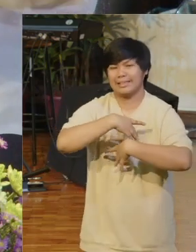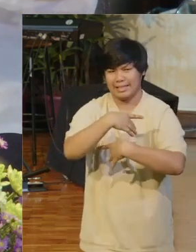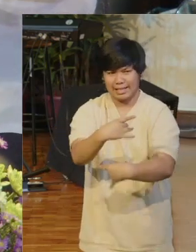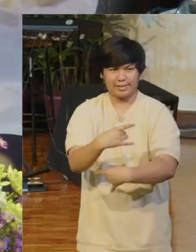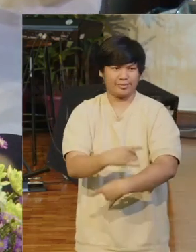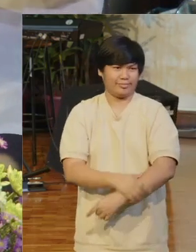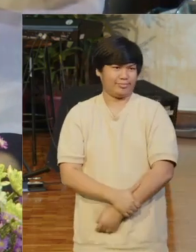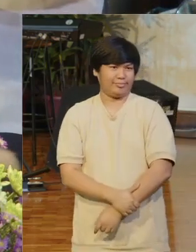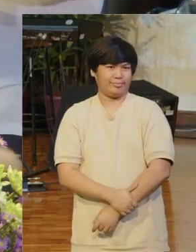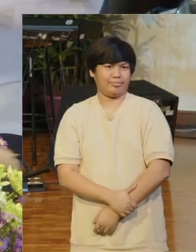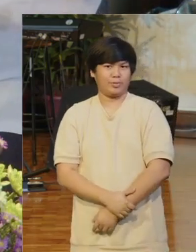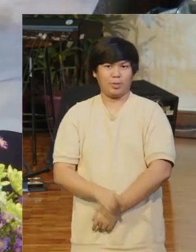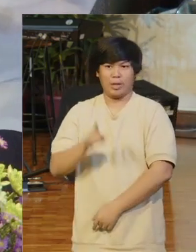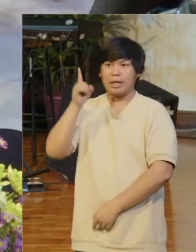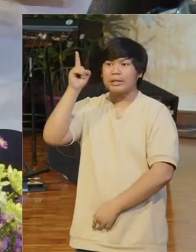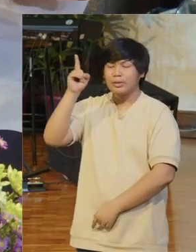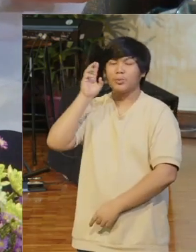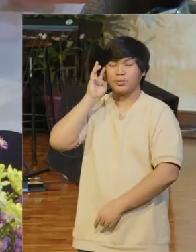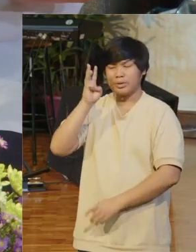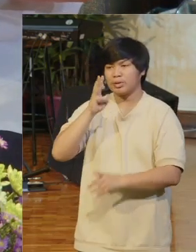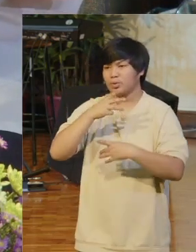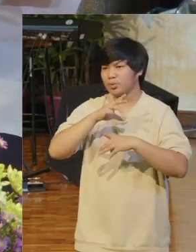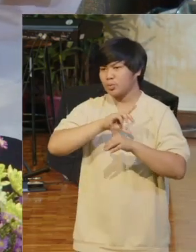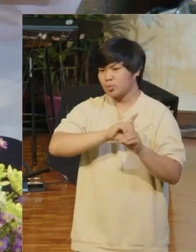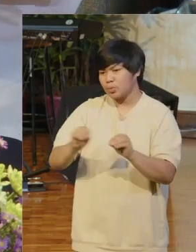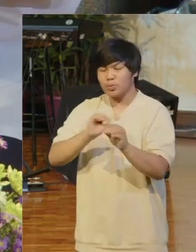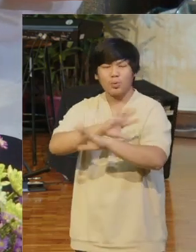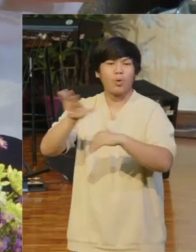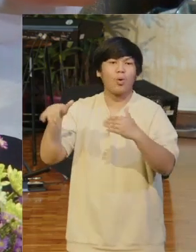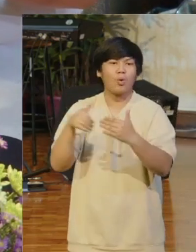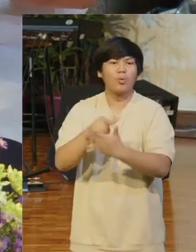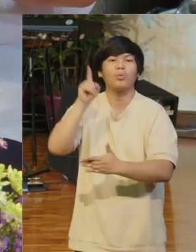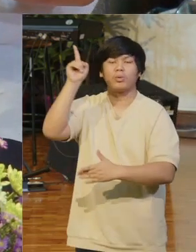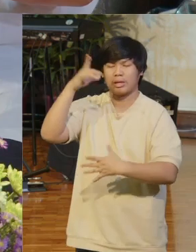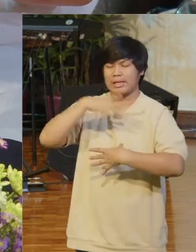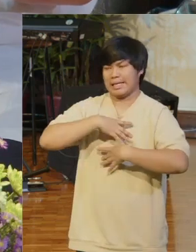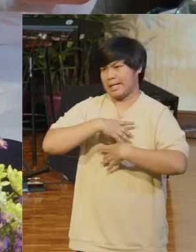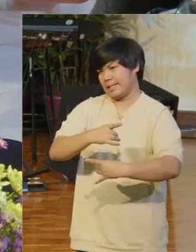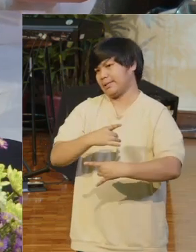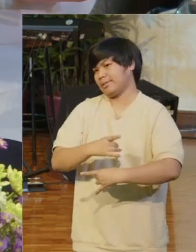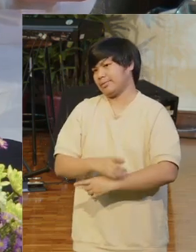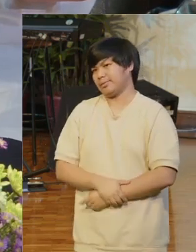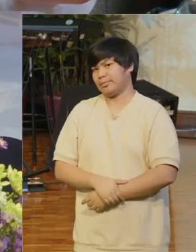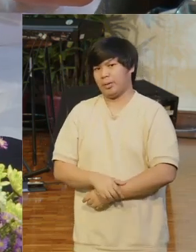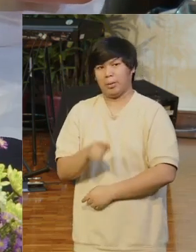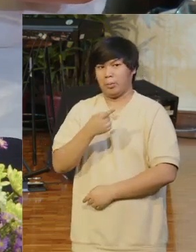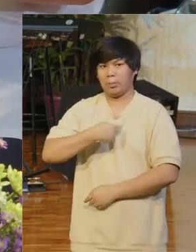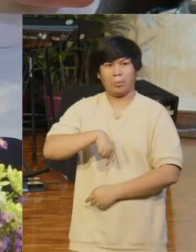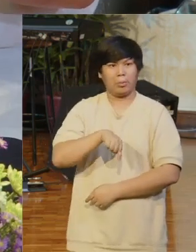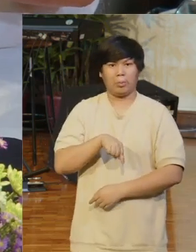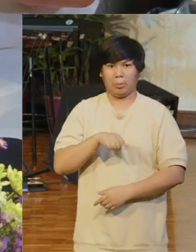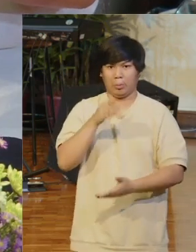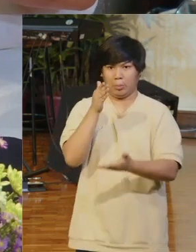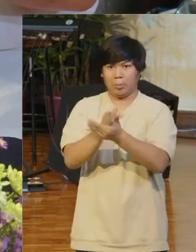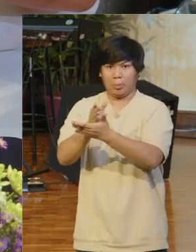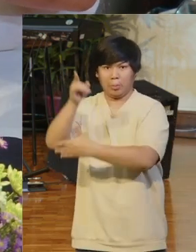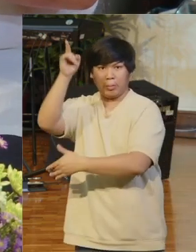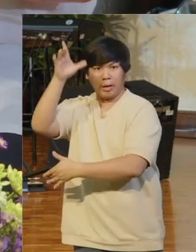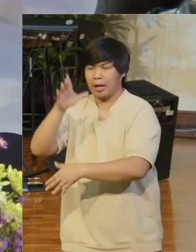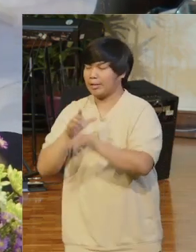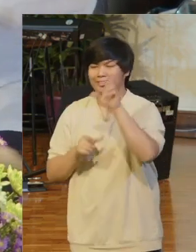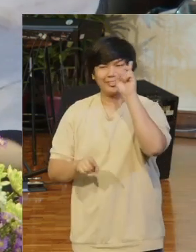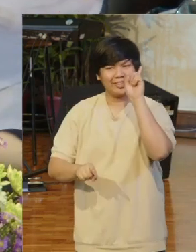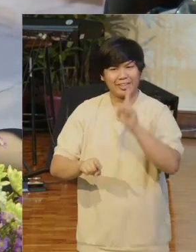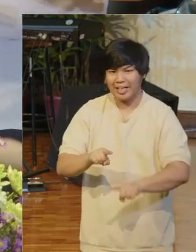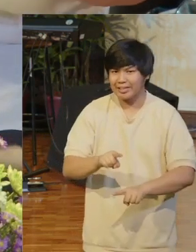niya, gagawin niya ang lahat ng kanyang nais. Walang makakapigil sa kanya,